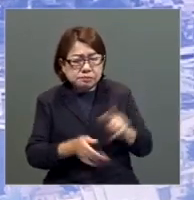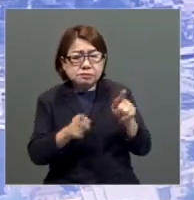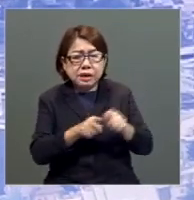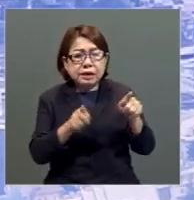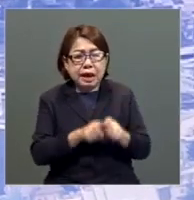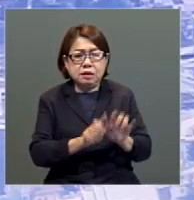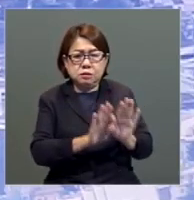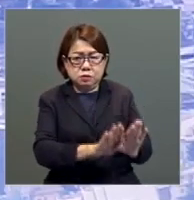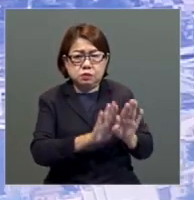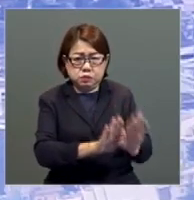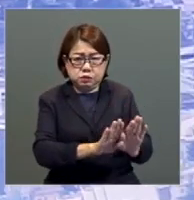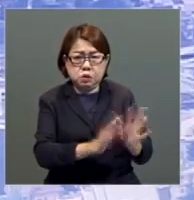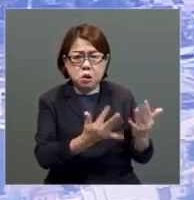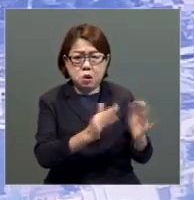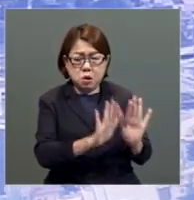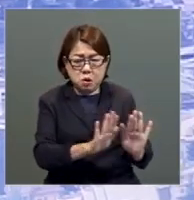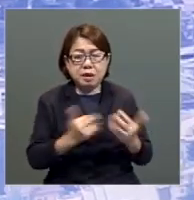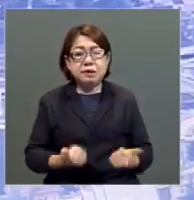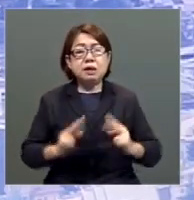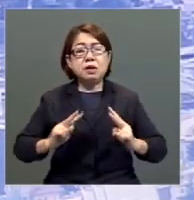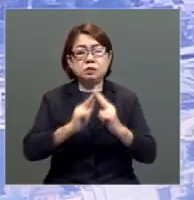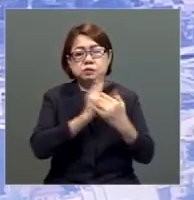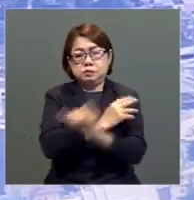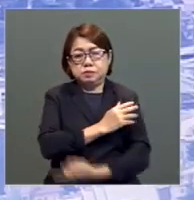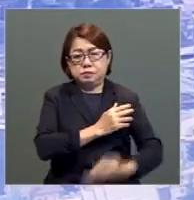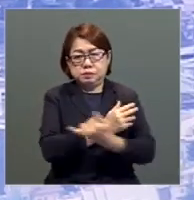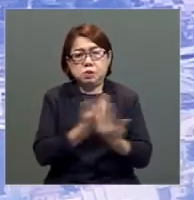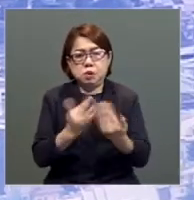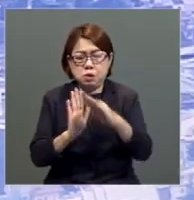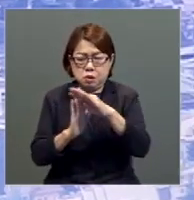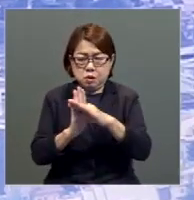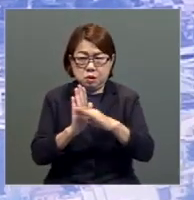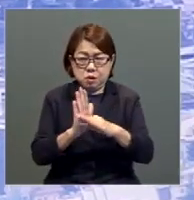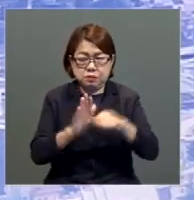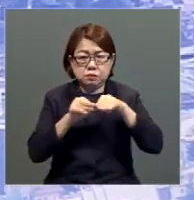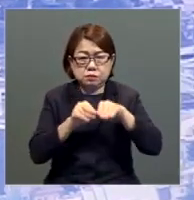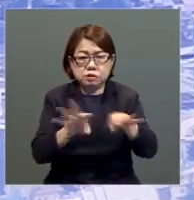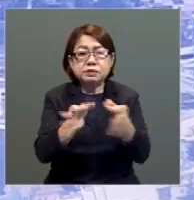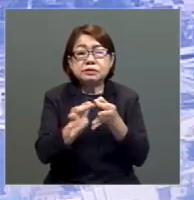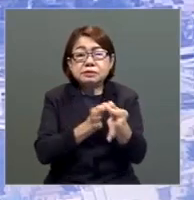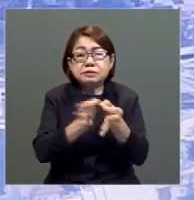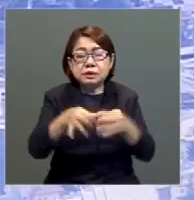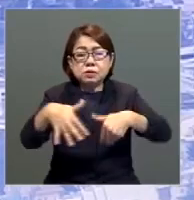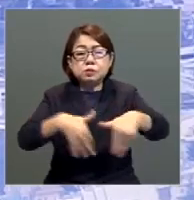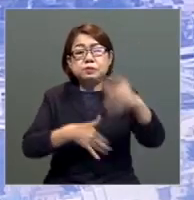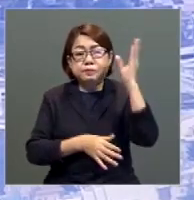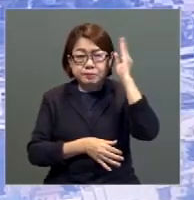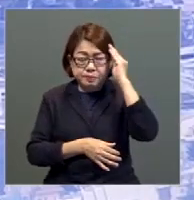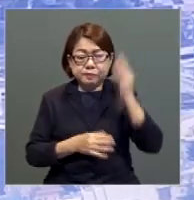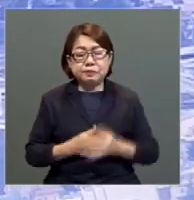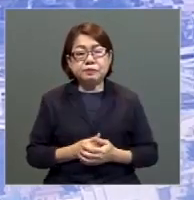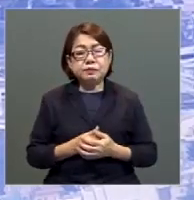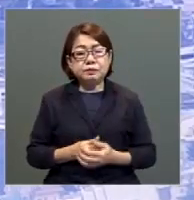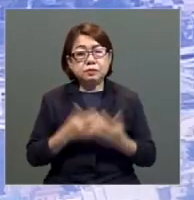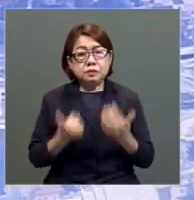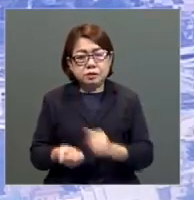ะครับได้ไปทำเป็นข้อมูลต่อไปนะครับที่จะต้องมีการบอกกับพี่น้องประชาชนซึ่งตัวเล